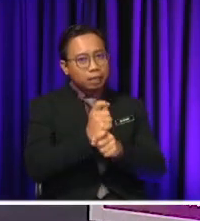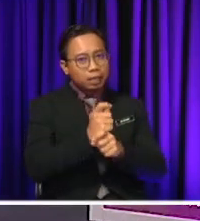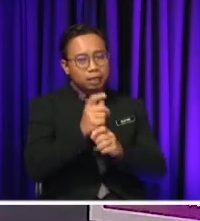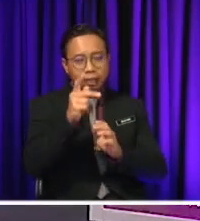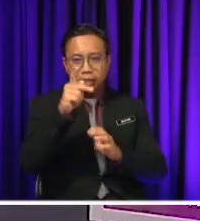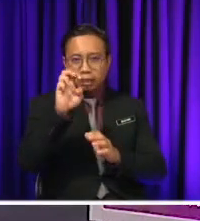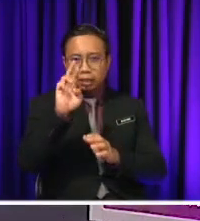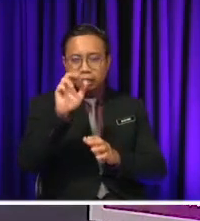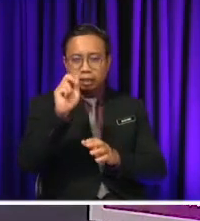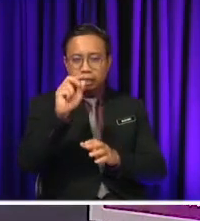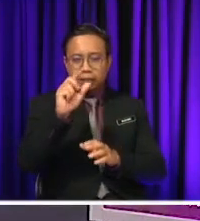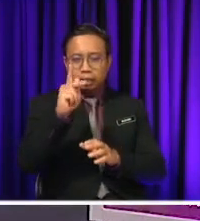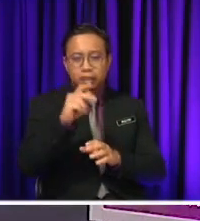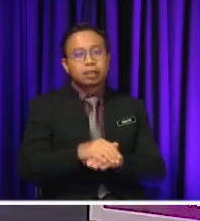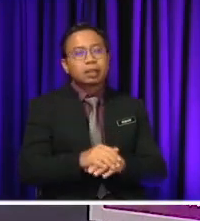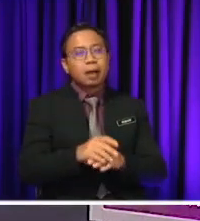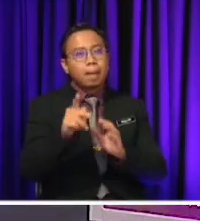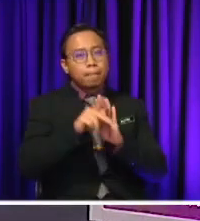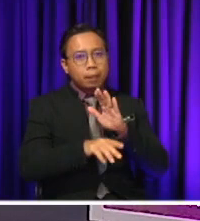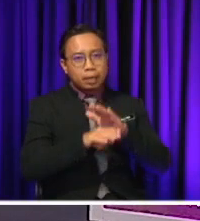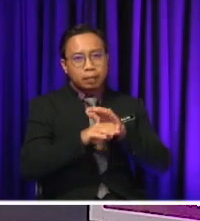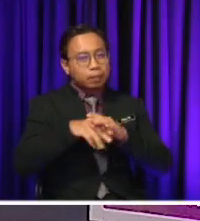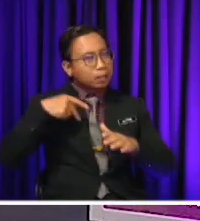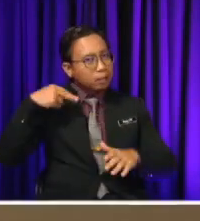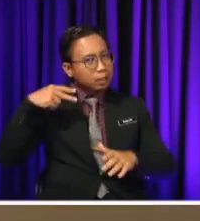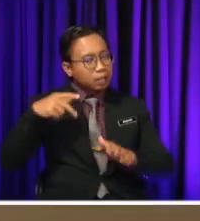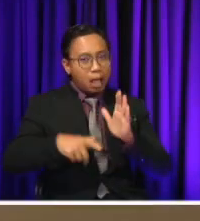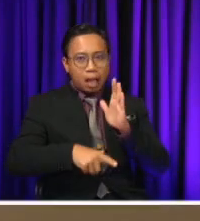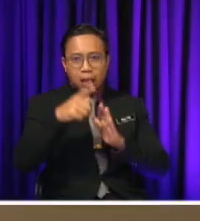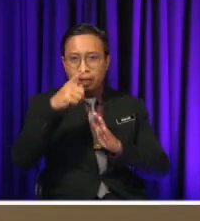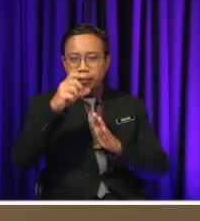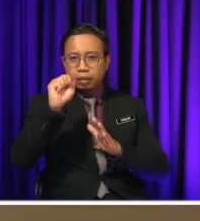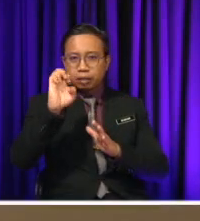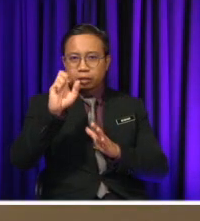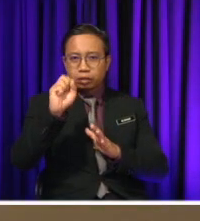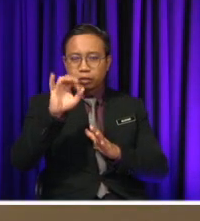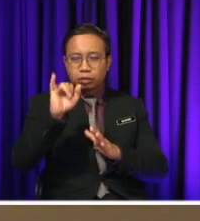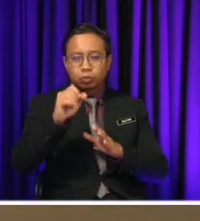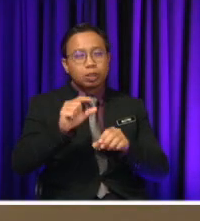Lepas itu penampakan lebih sesuai kita gunakan